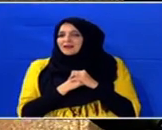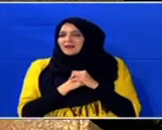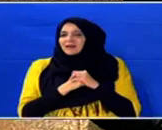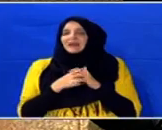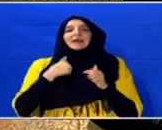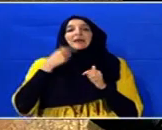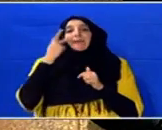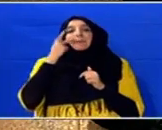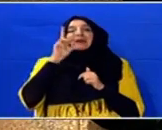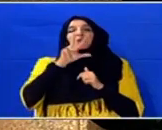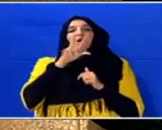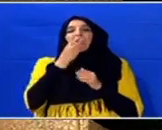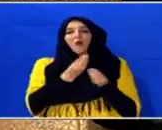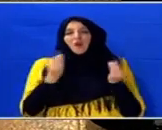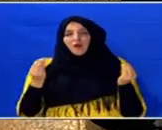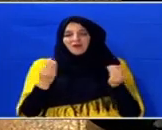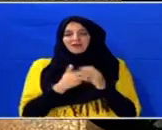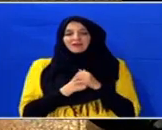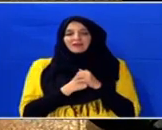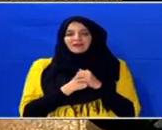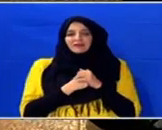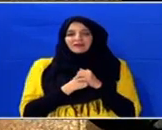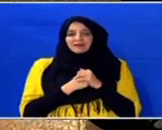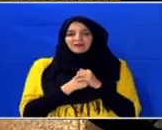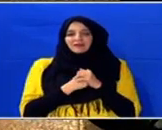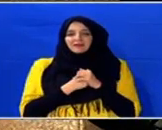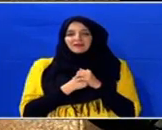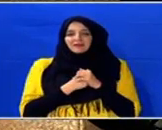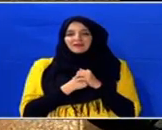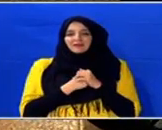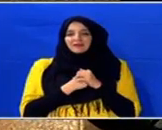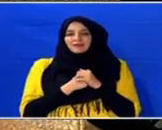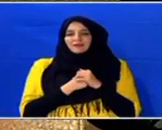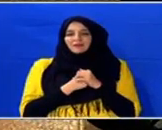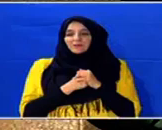أطفال. عندك ثلاثة أطفال؟ نعم.